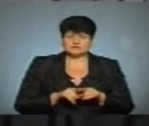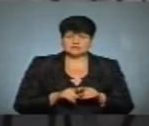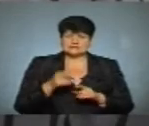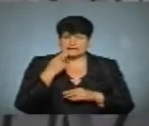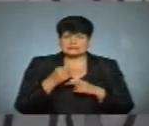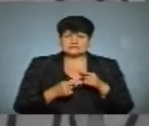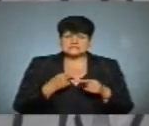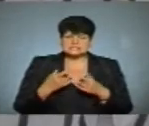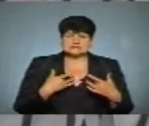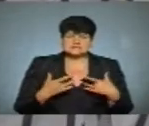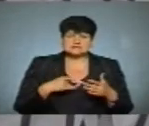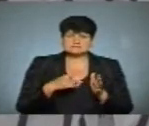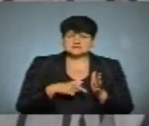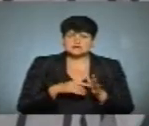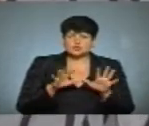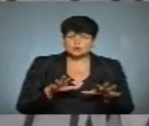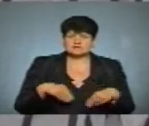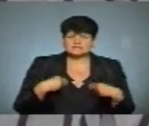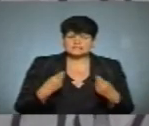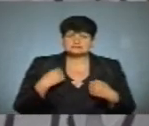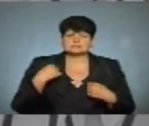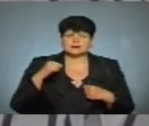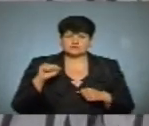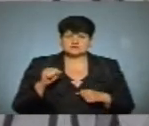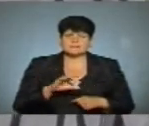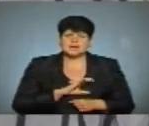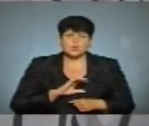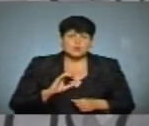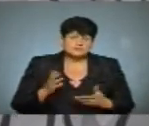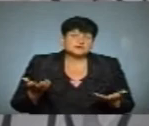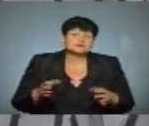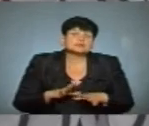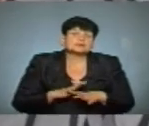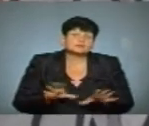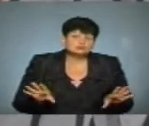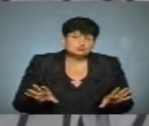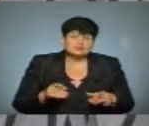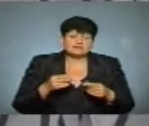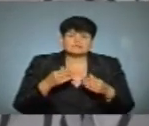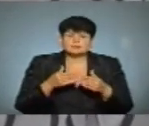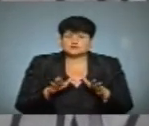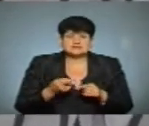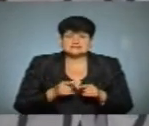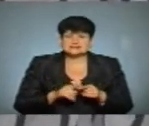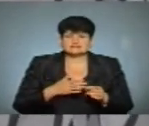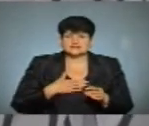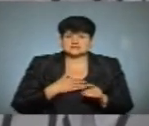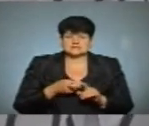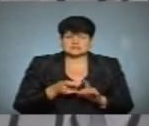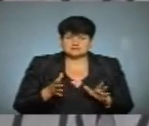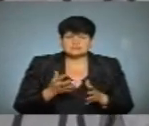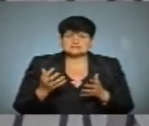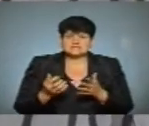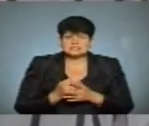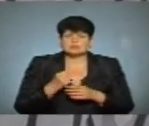традиційно, на сцені міський голова вручить нагороди переможцям. Якщо не буде випускного, це не від нас, залежить від ситуації, ми